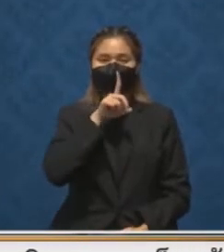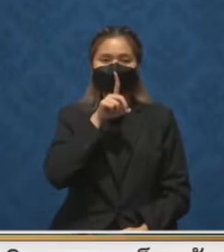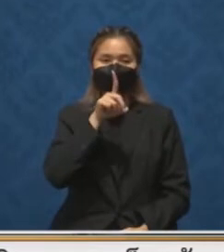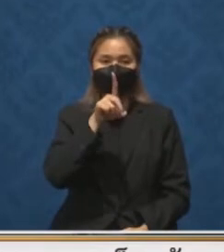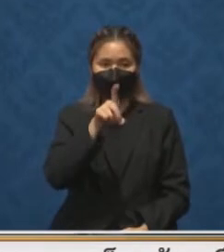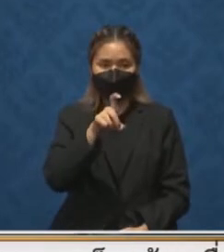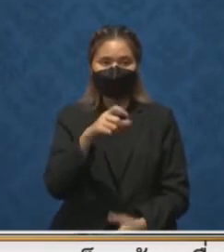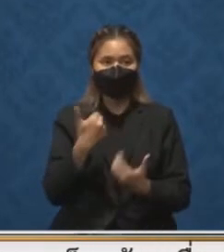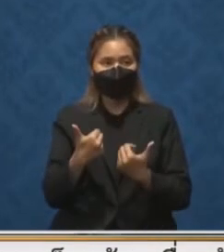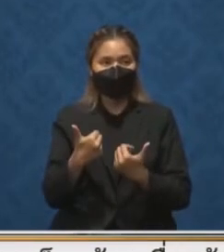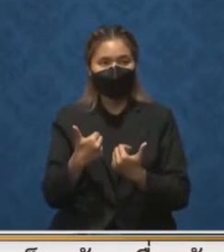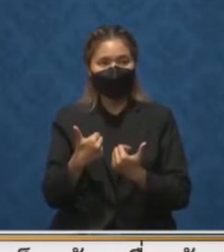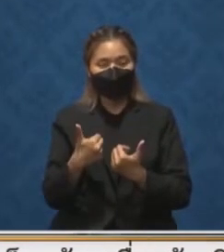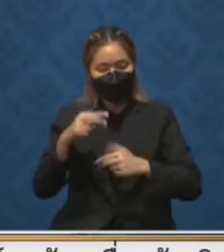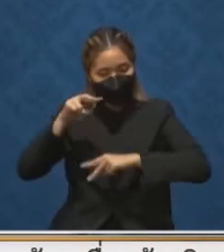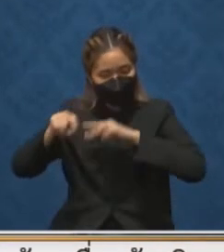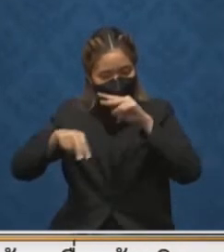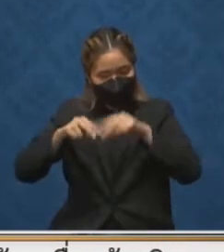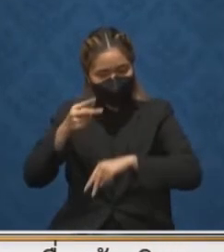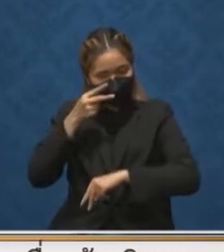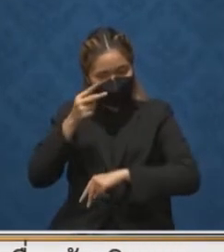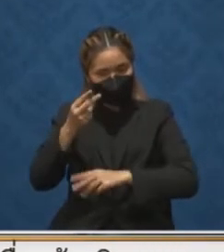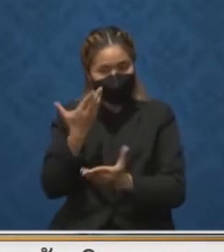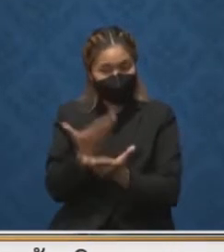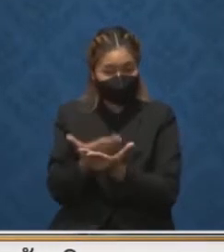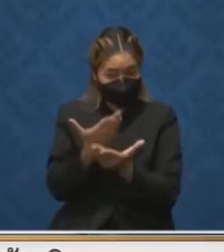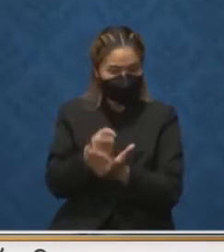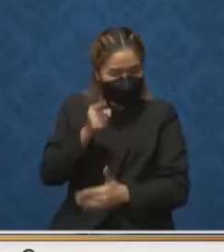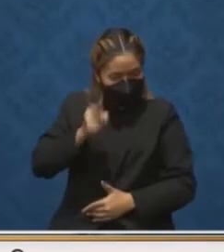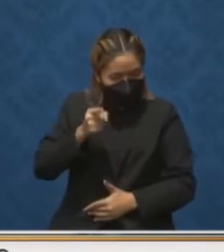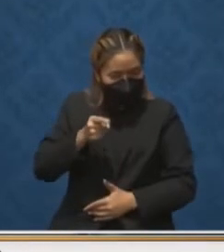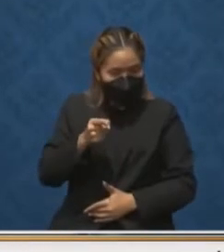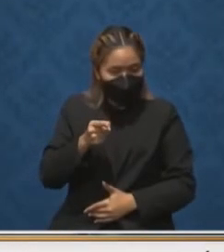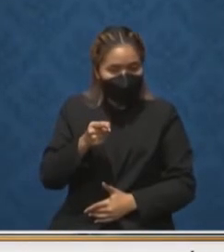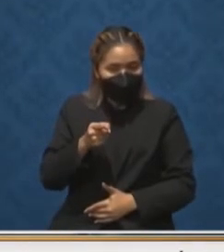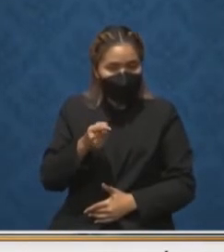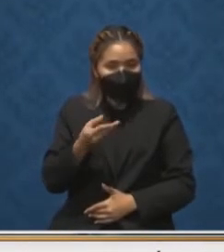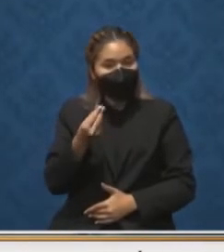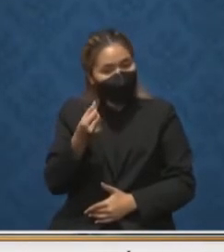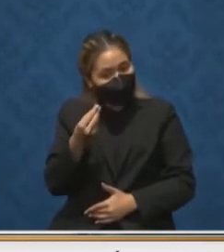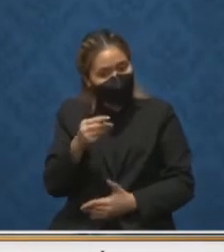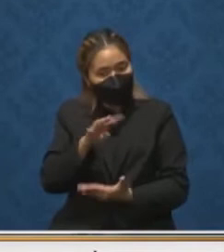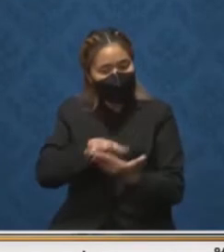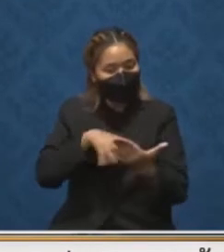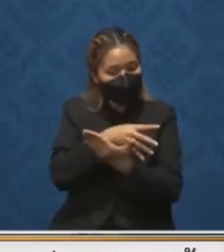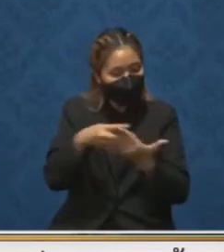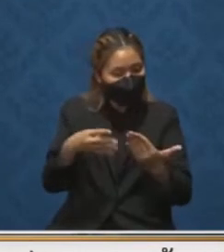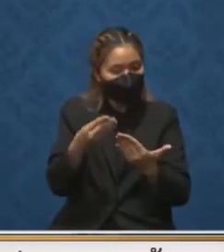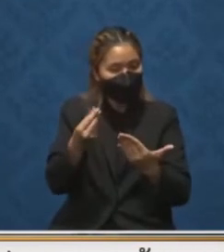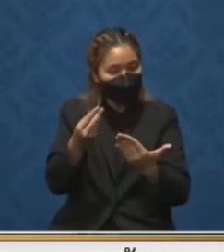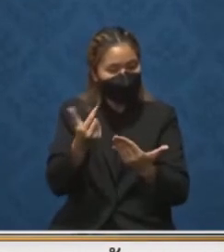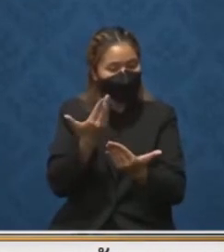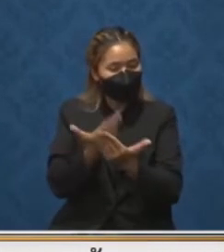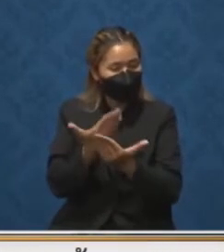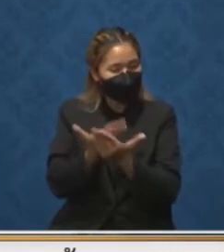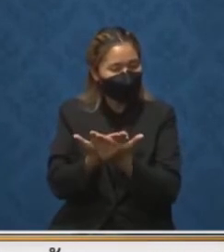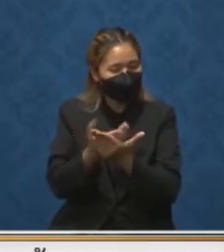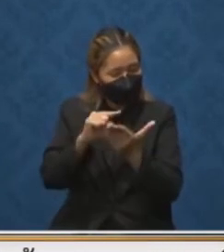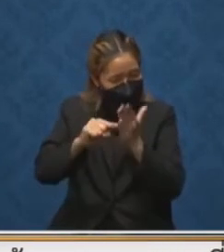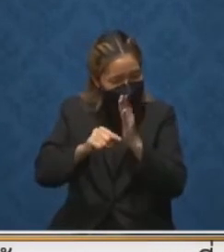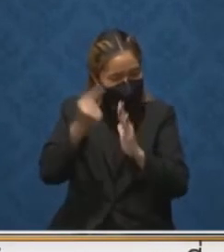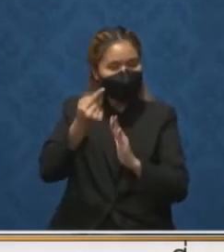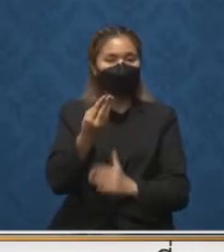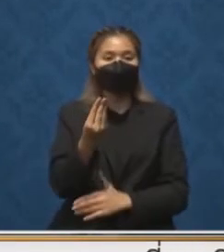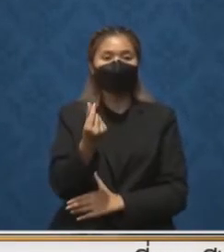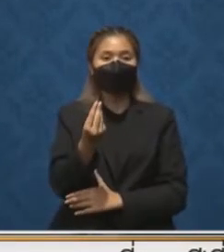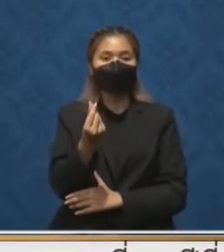ได้มการตรจสบไปบางหรอไม่ว่าราคาที่เป็นทำจิๆ มัคืออะไรต้นทุนทแท้จริง วิธีการเกลย